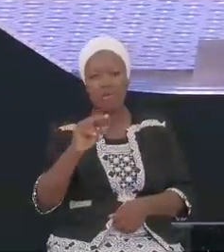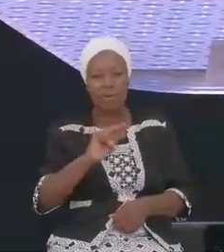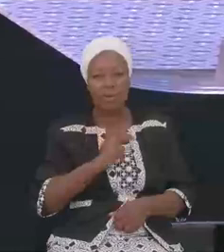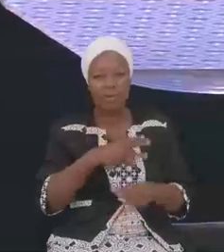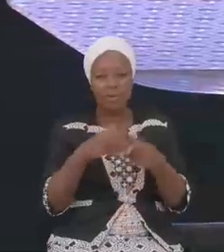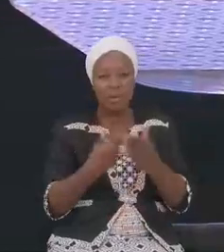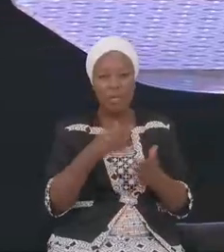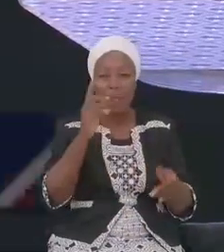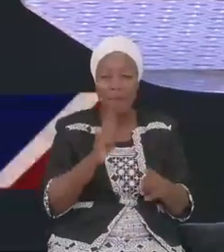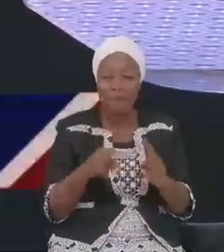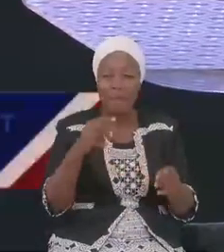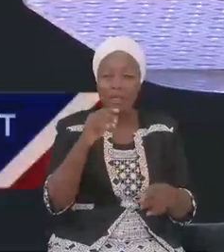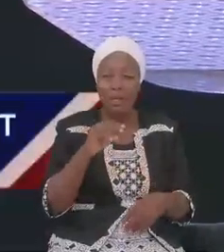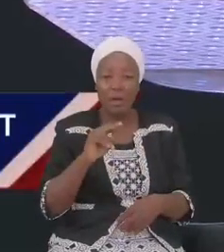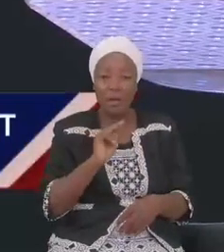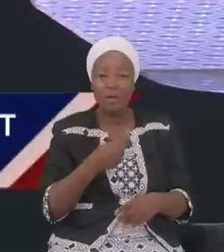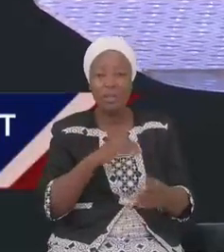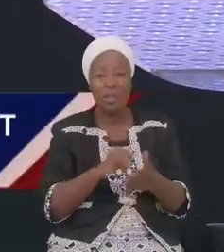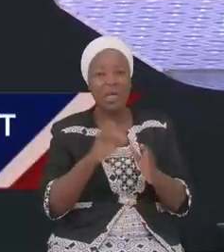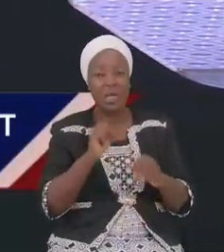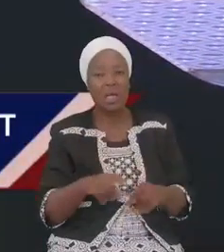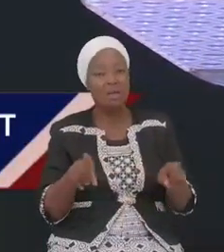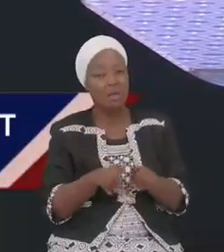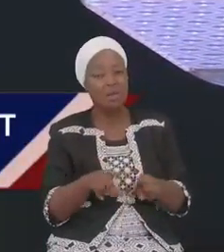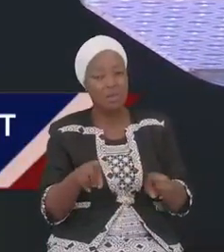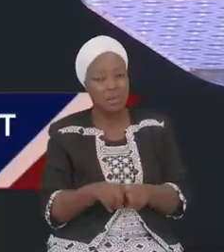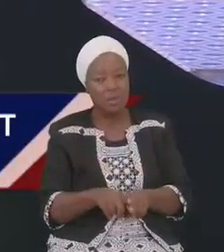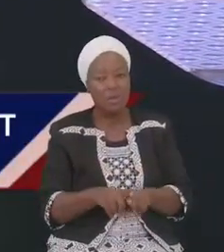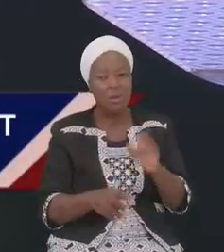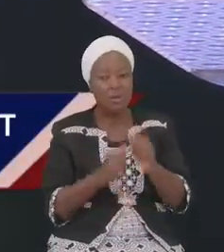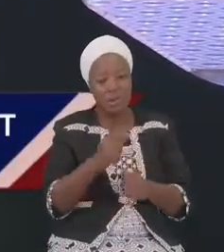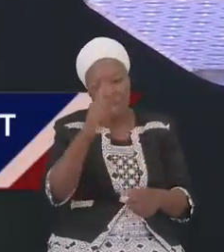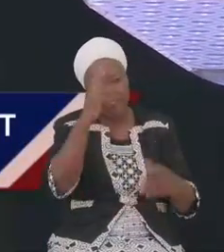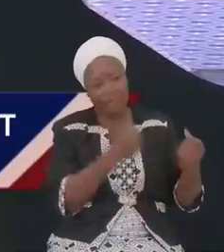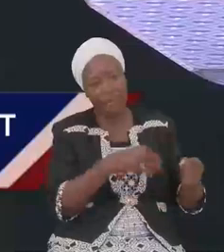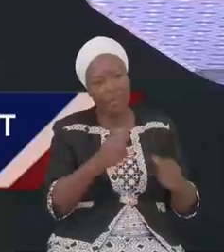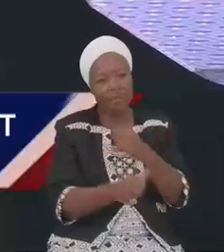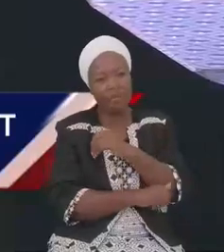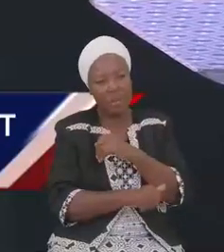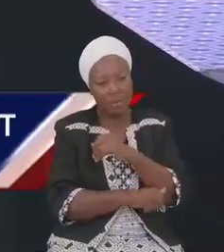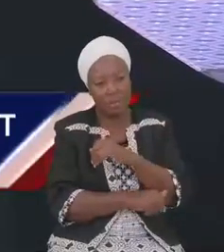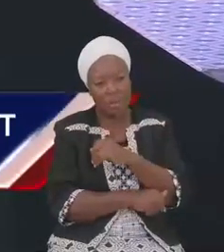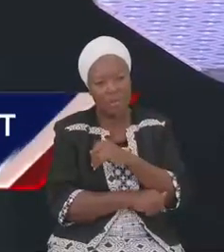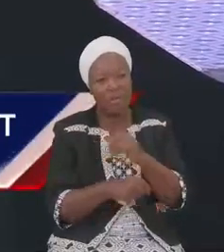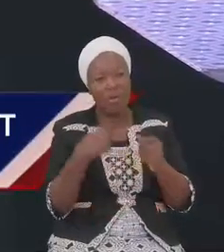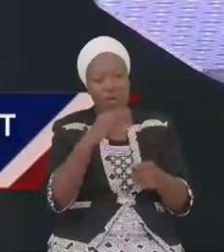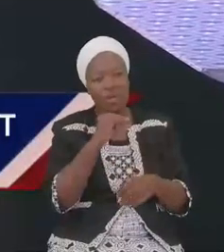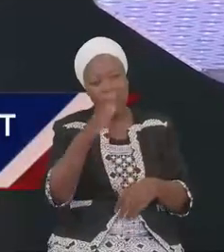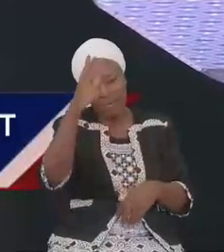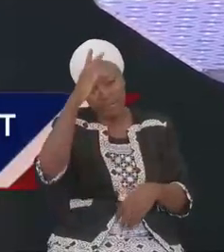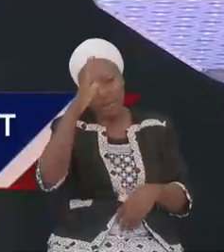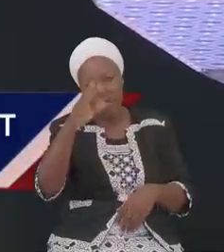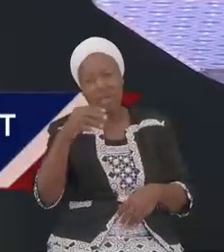celle qui a la foi d'Abraham, notre Père, à tous. Selon qu'il est